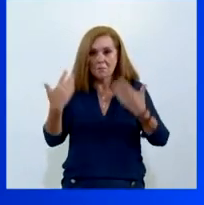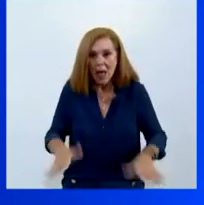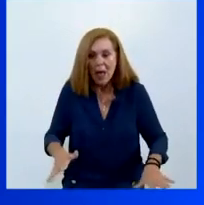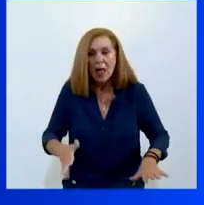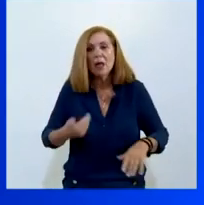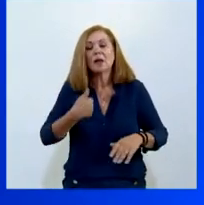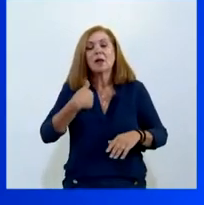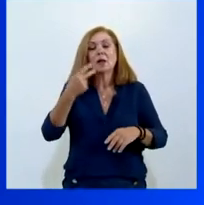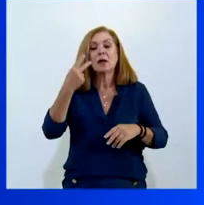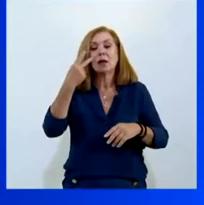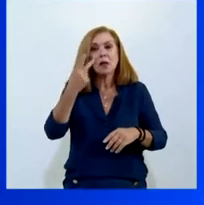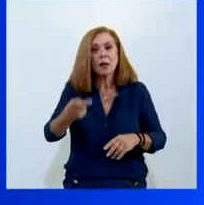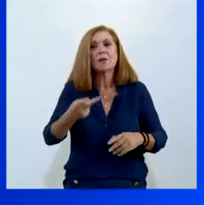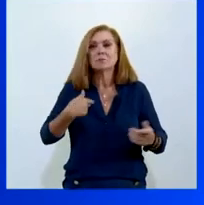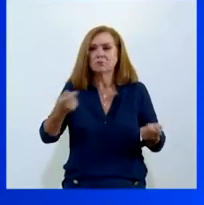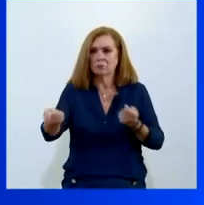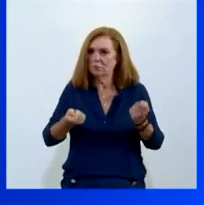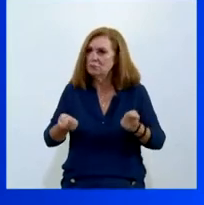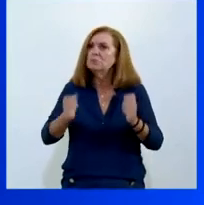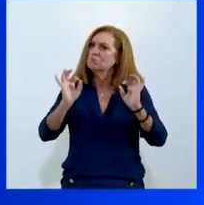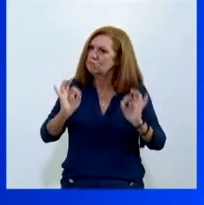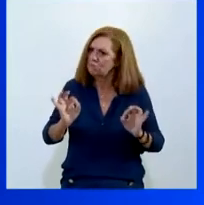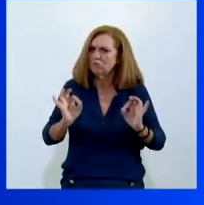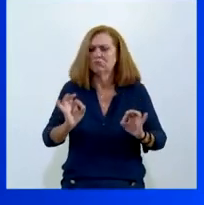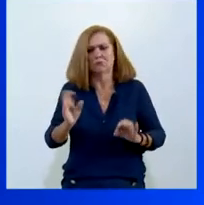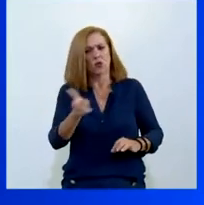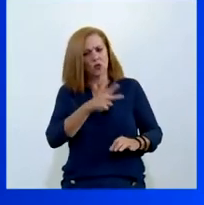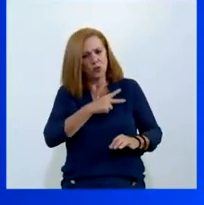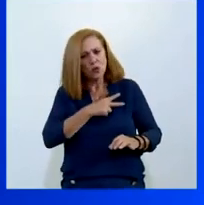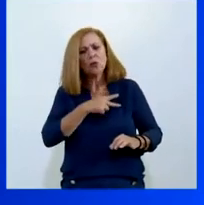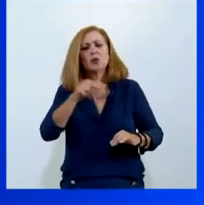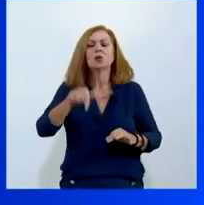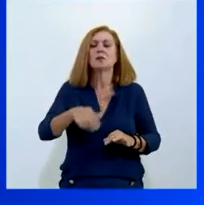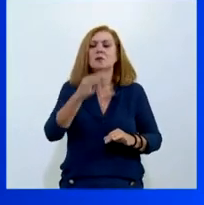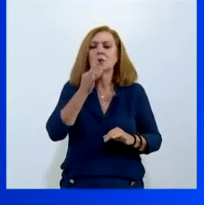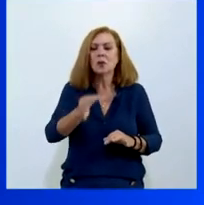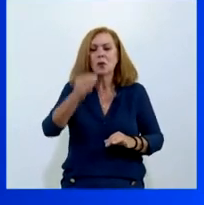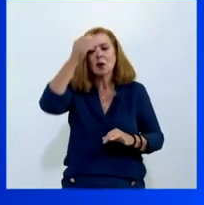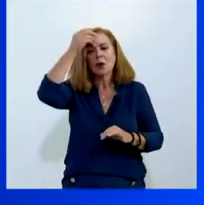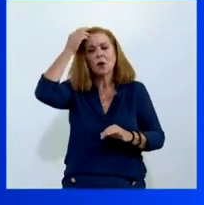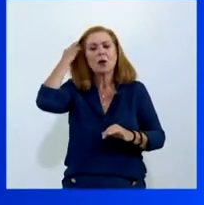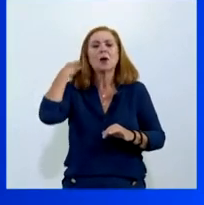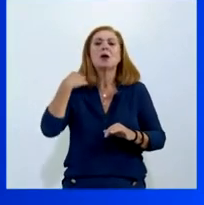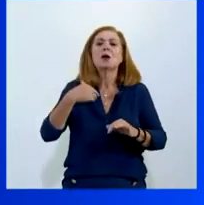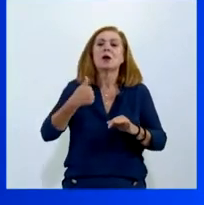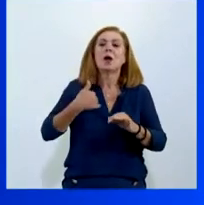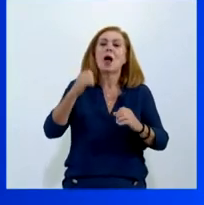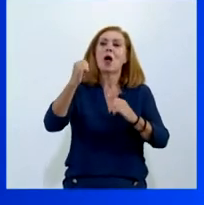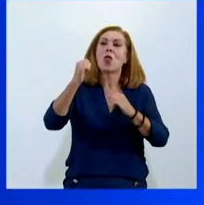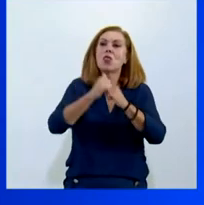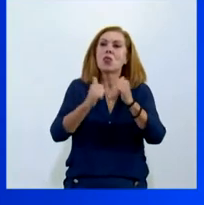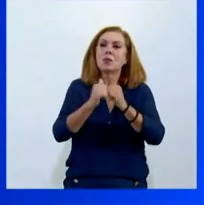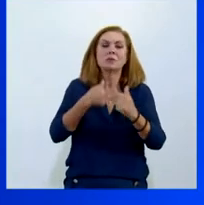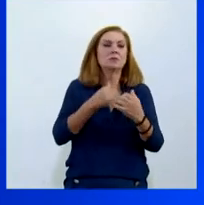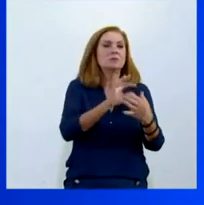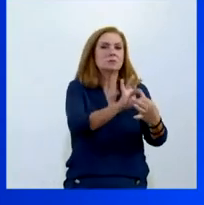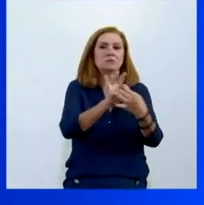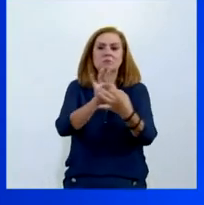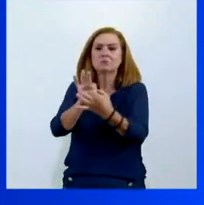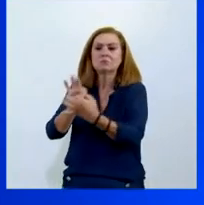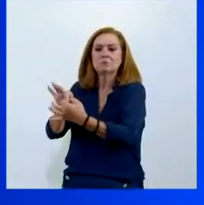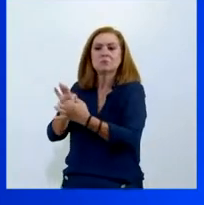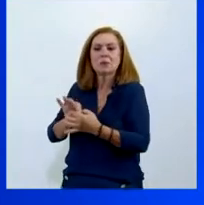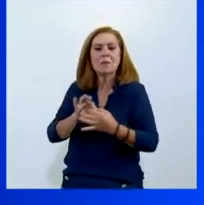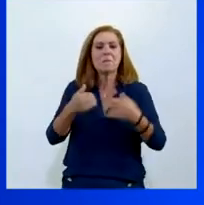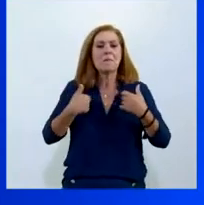ήταν ικανοποιητικός. Και γι' αυτό εξάλλου και μπορούμε να έχουμε πια δομές συνεργασίας μεταξύ